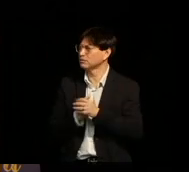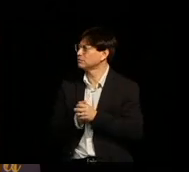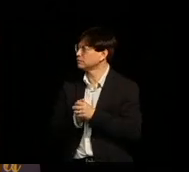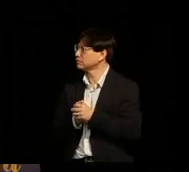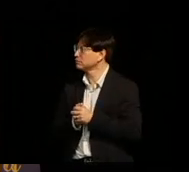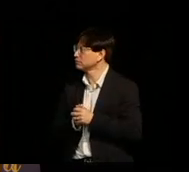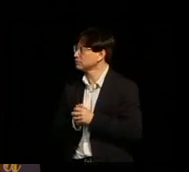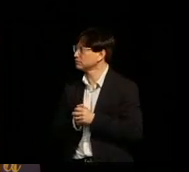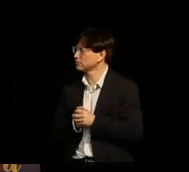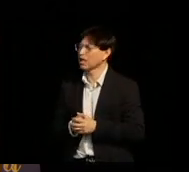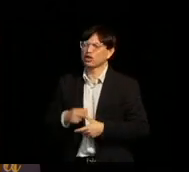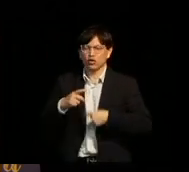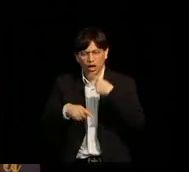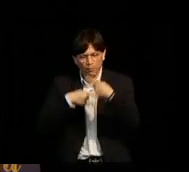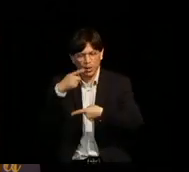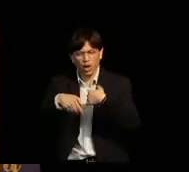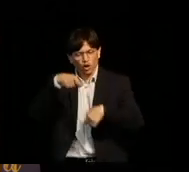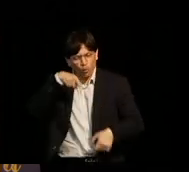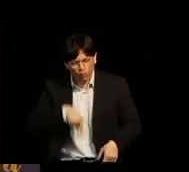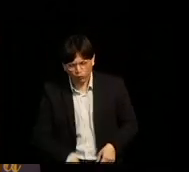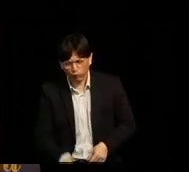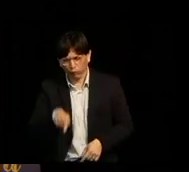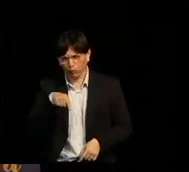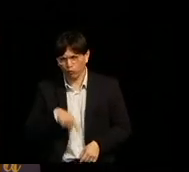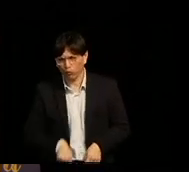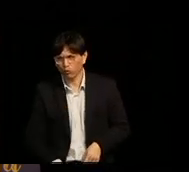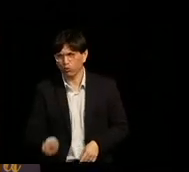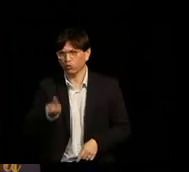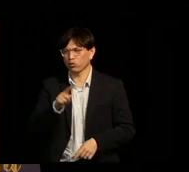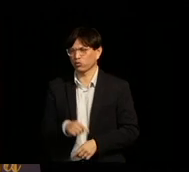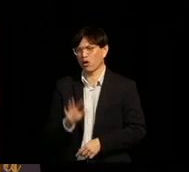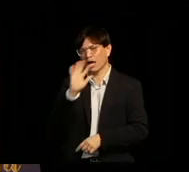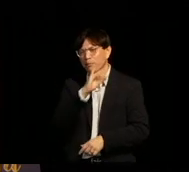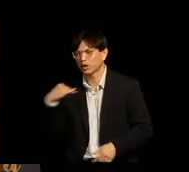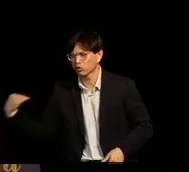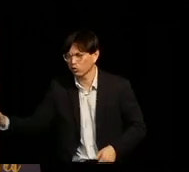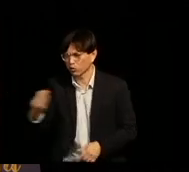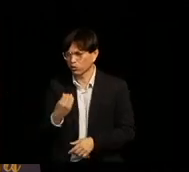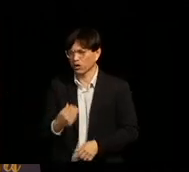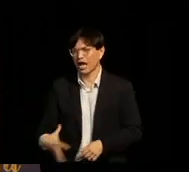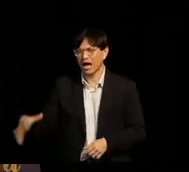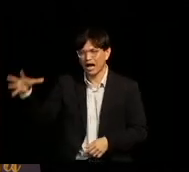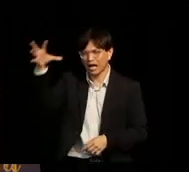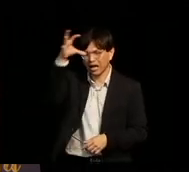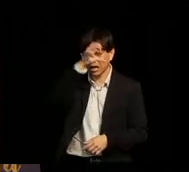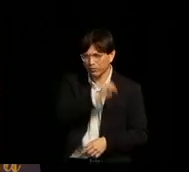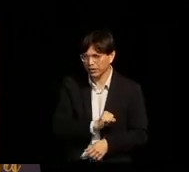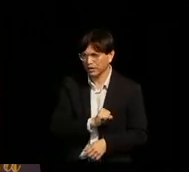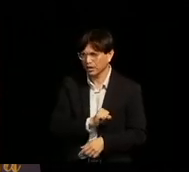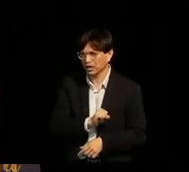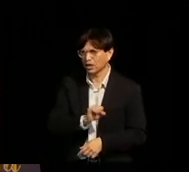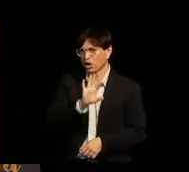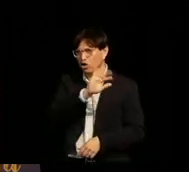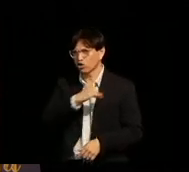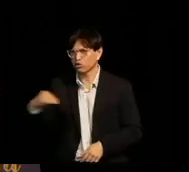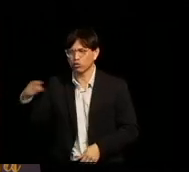questo cambiamento profondo che deve coinvolgere tutti perché ci aiuta anche a comprendere tutte